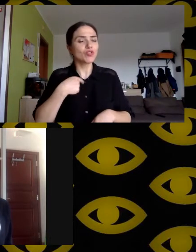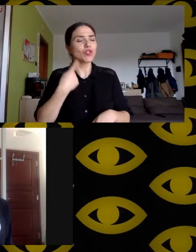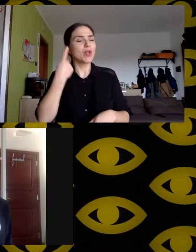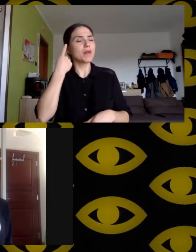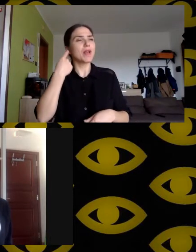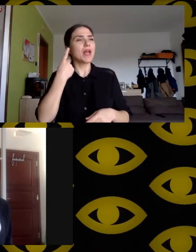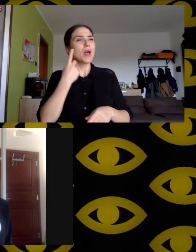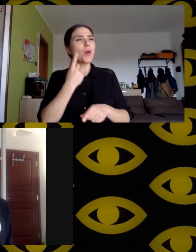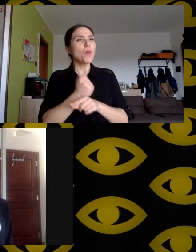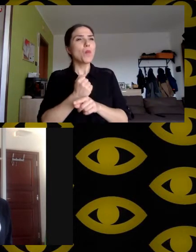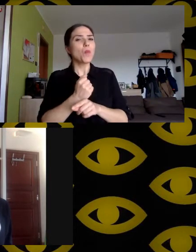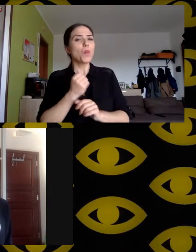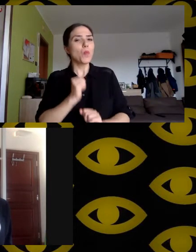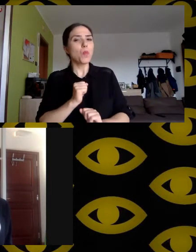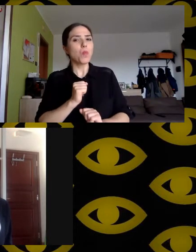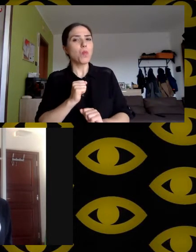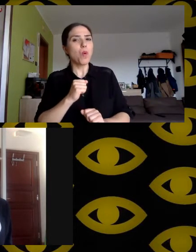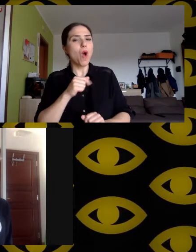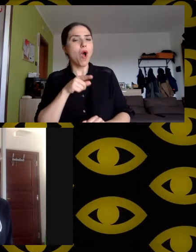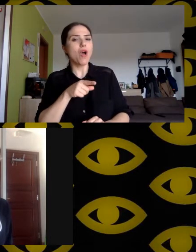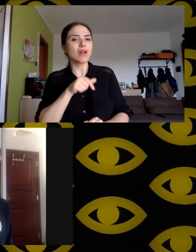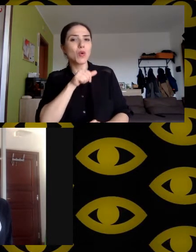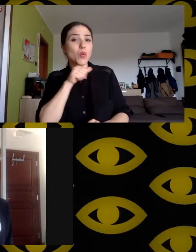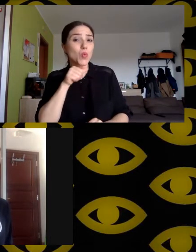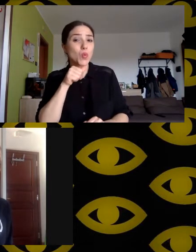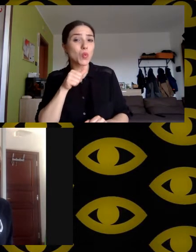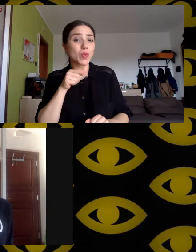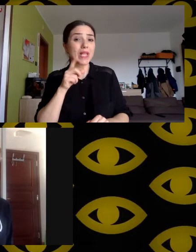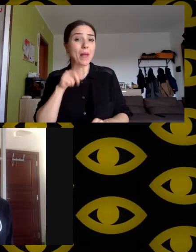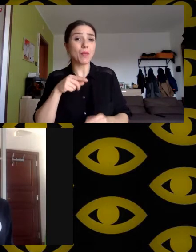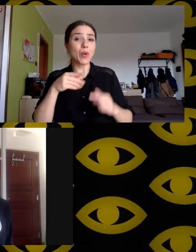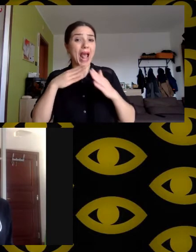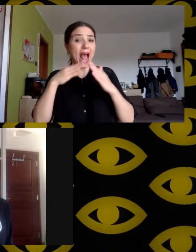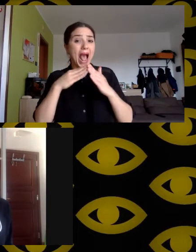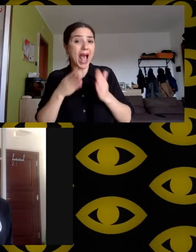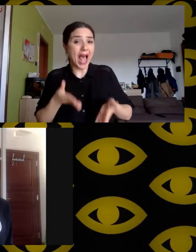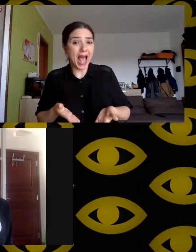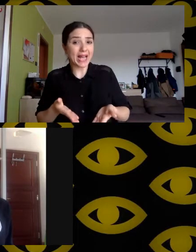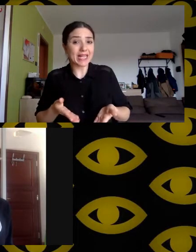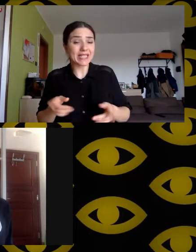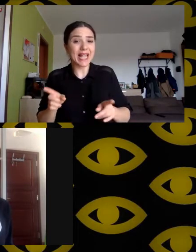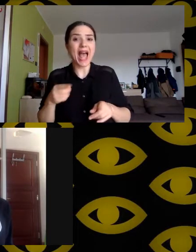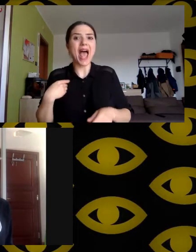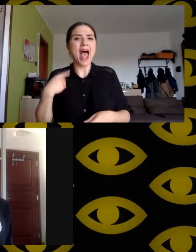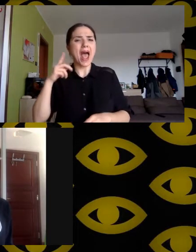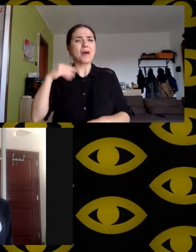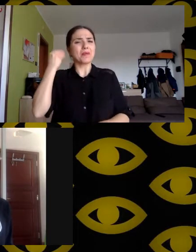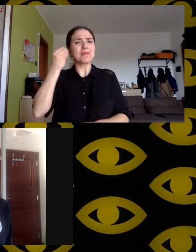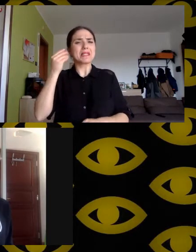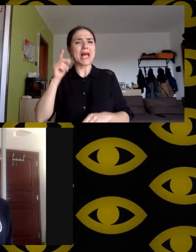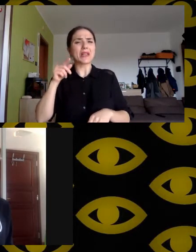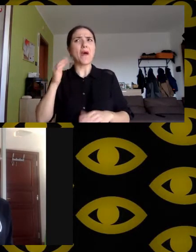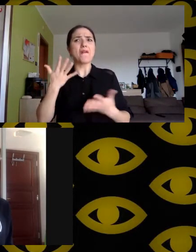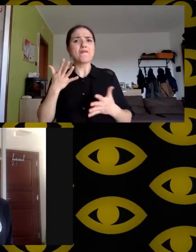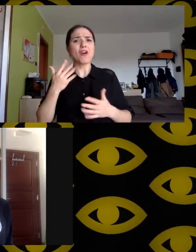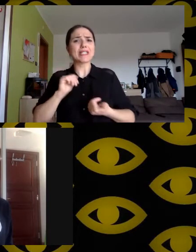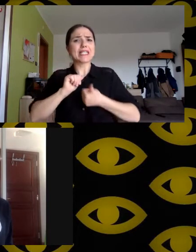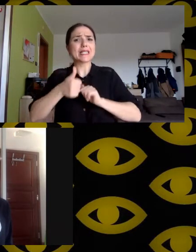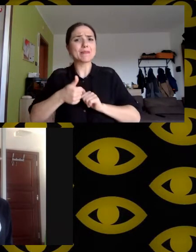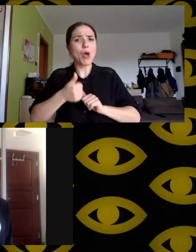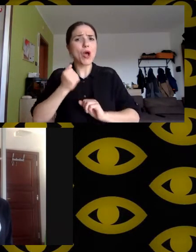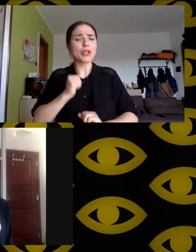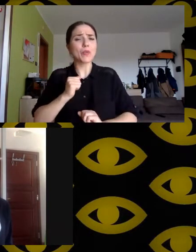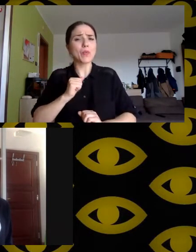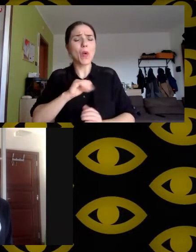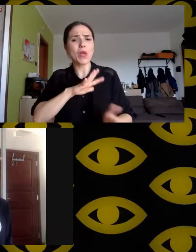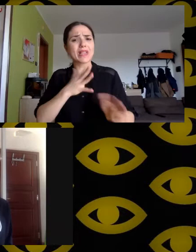una giusta attività motoria anche a casa. In questo momento di isolamento, anch'io come voi ho pensato come lo sport può essere utile alle persone